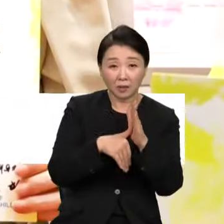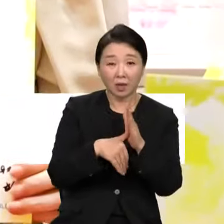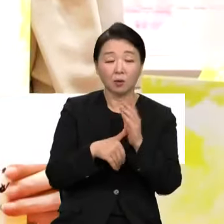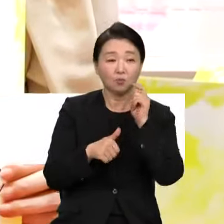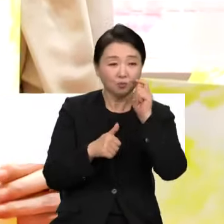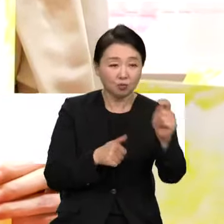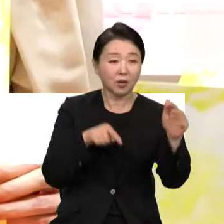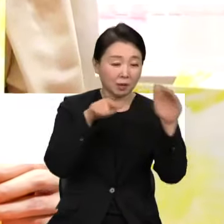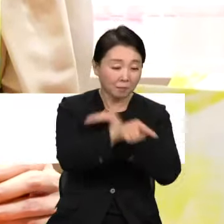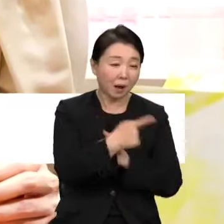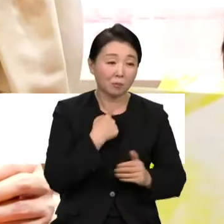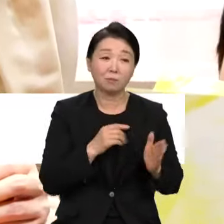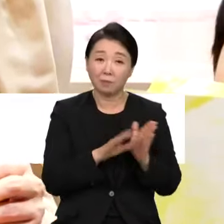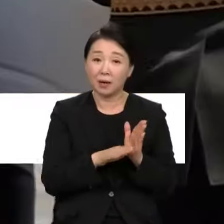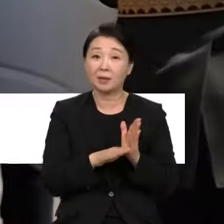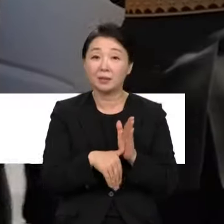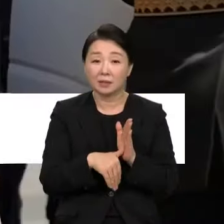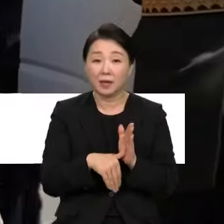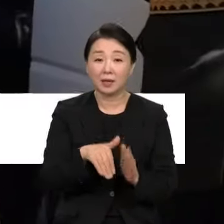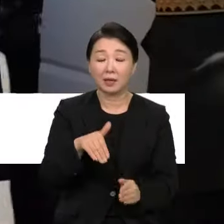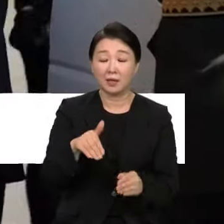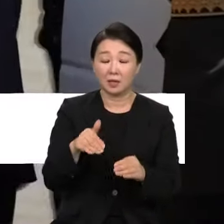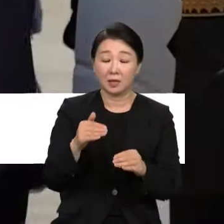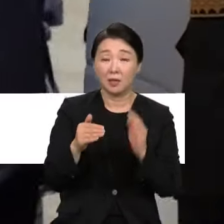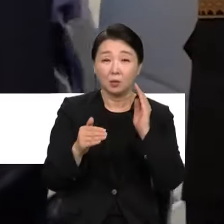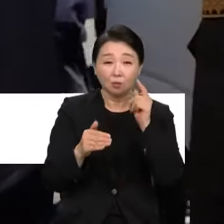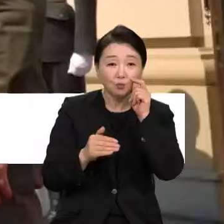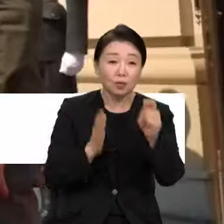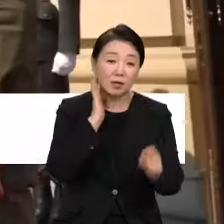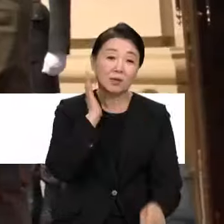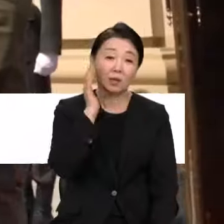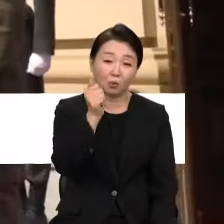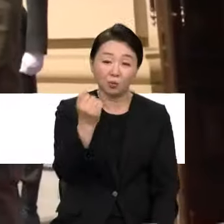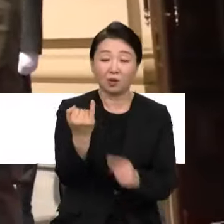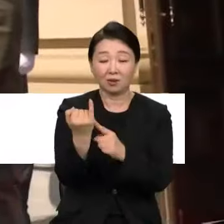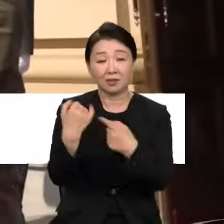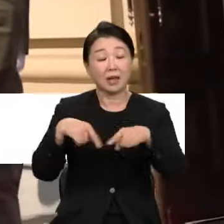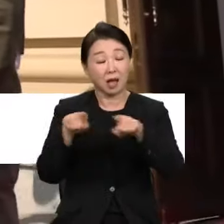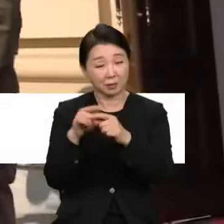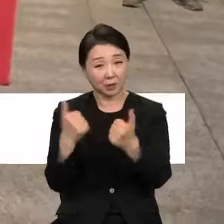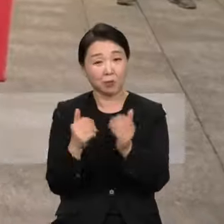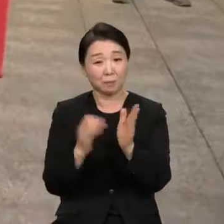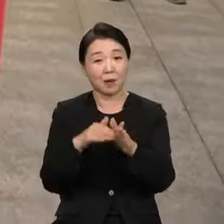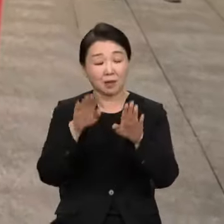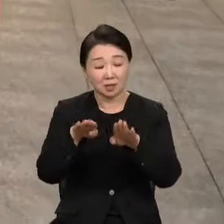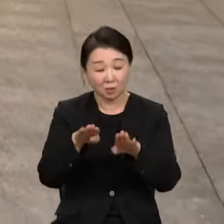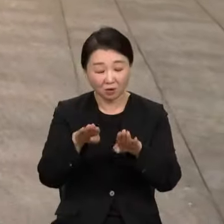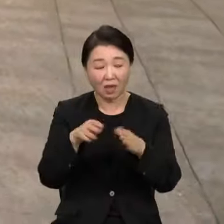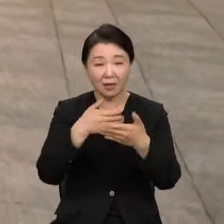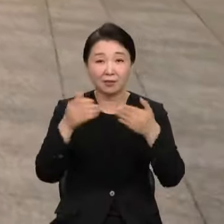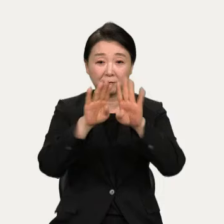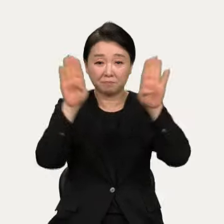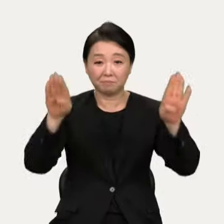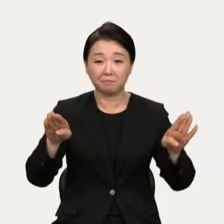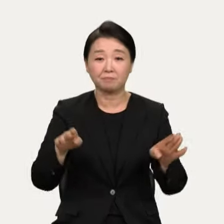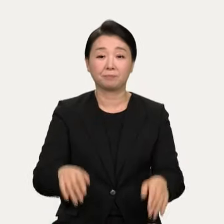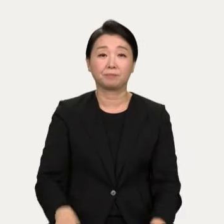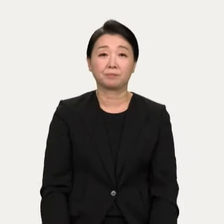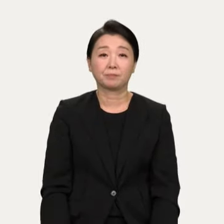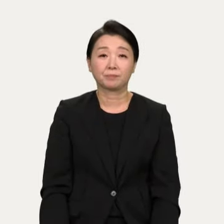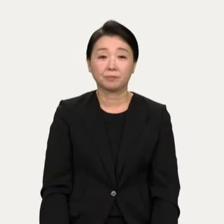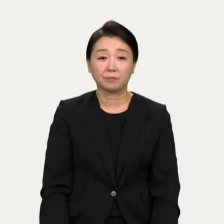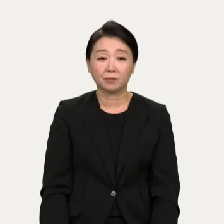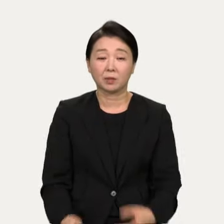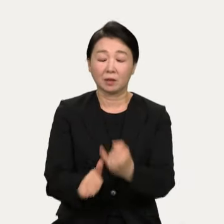우크라이나를 방문했을 당시 젤렌스키 대통령의 부인 올레나 젤렌스키 여사와 논의에 이번에 개최하게 됐습니다 김여사는